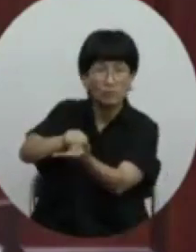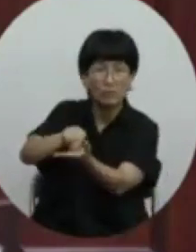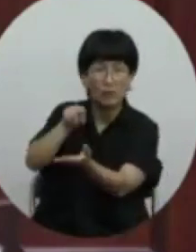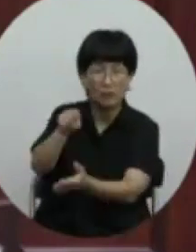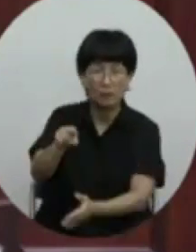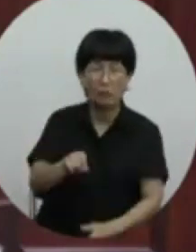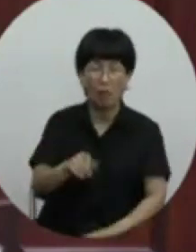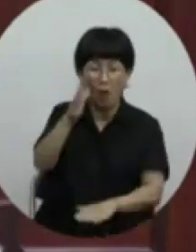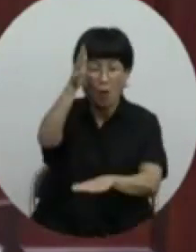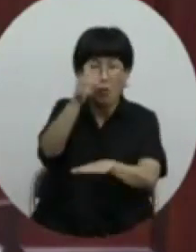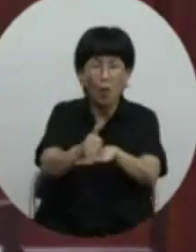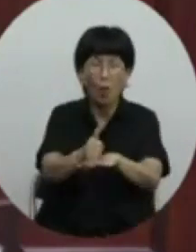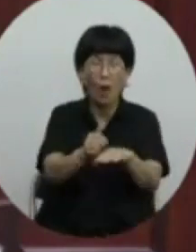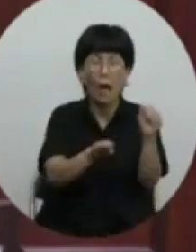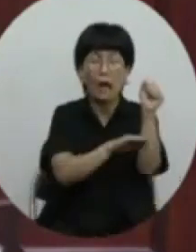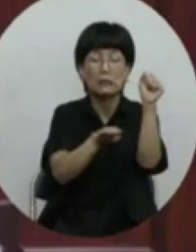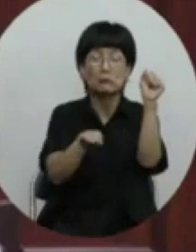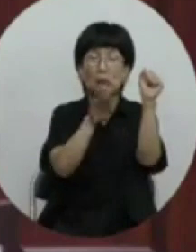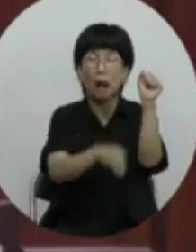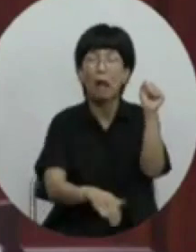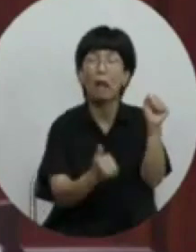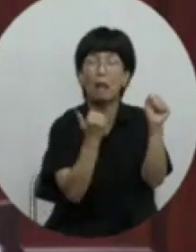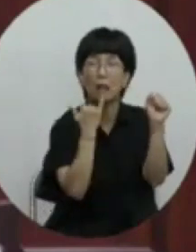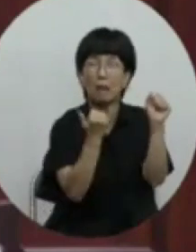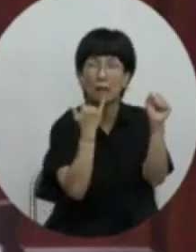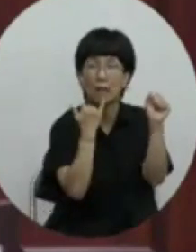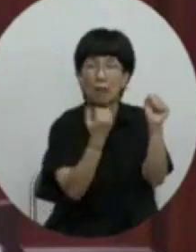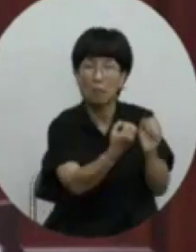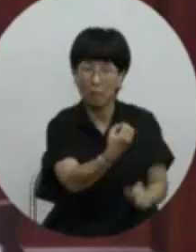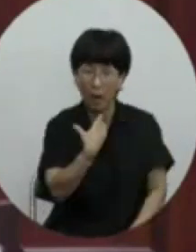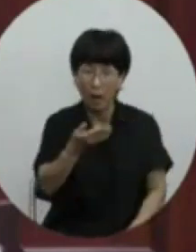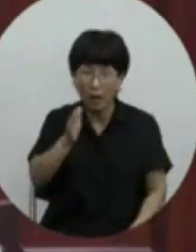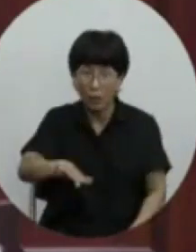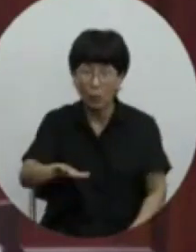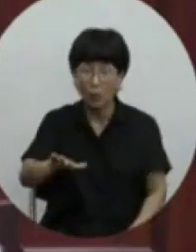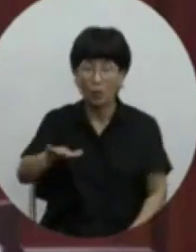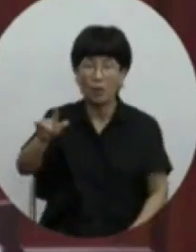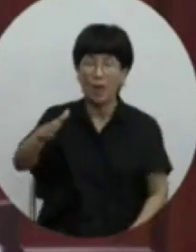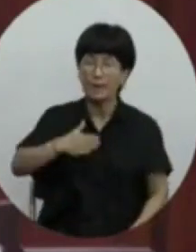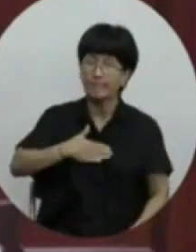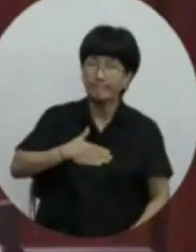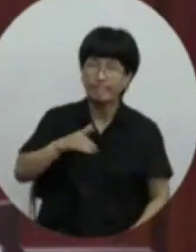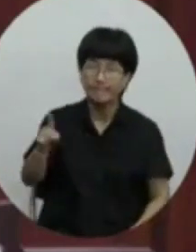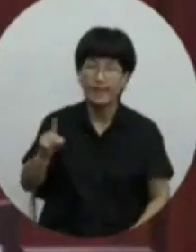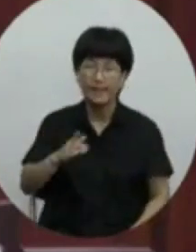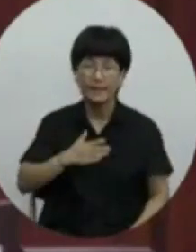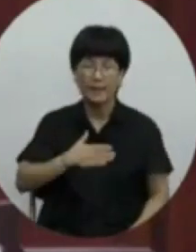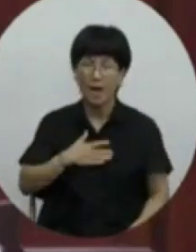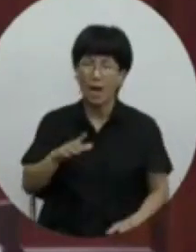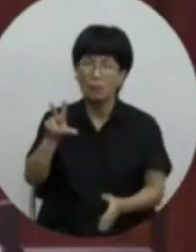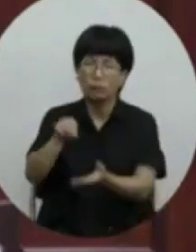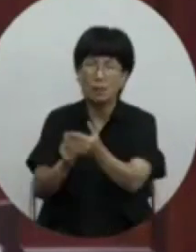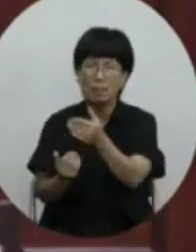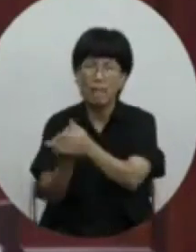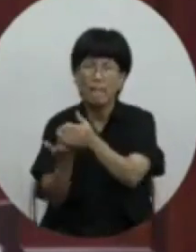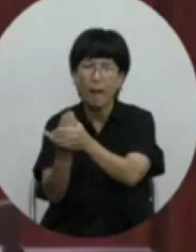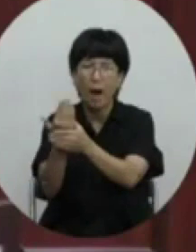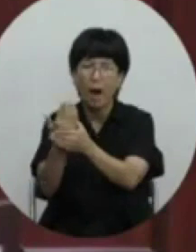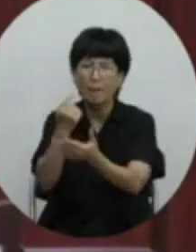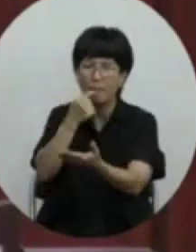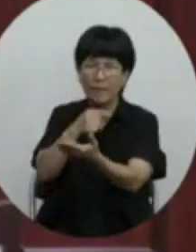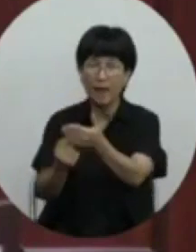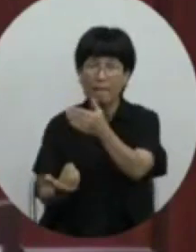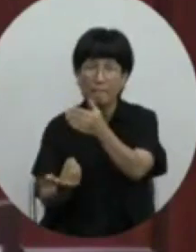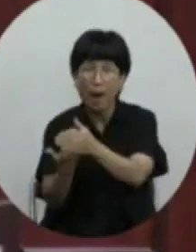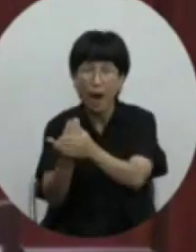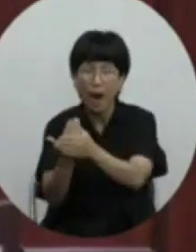비록 기준치 이하라고 할지라도 정서적이고 보편적인 피해가 발생한다면 피해를